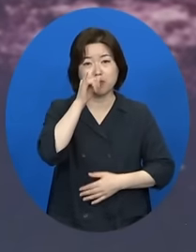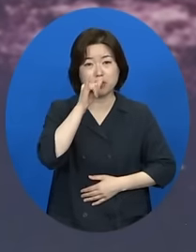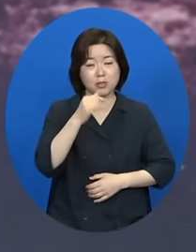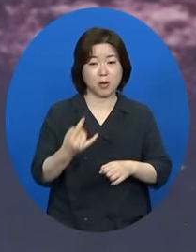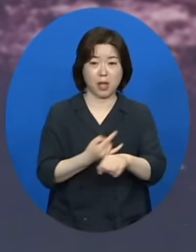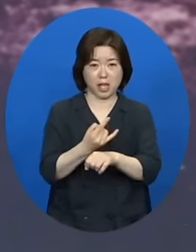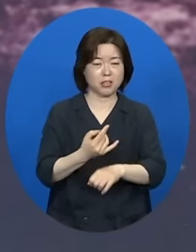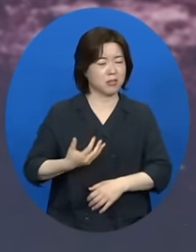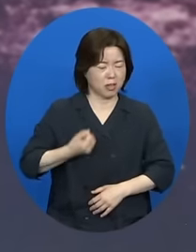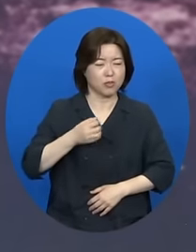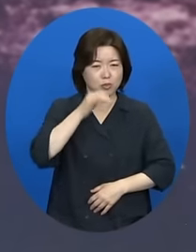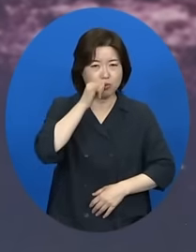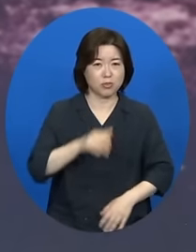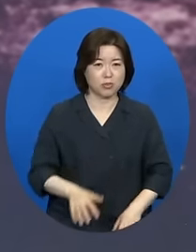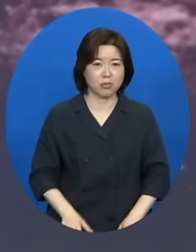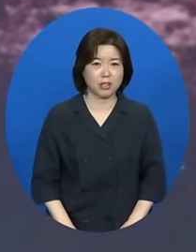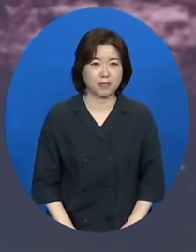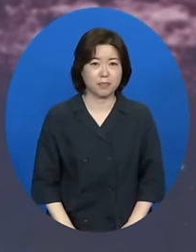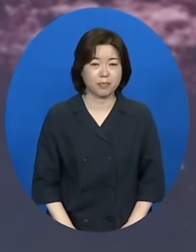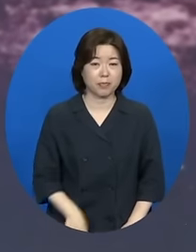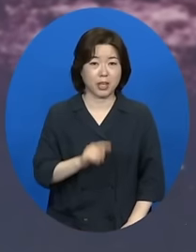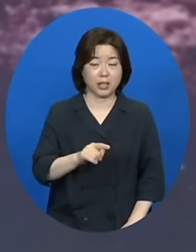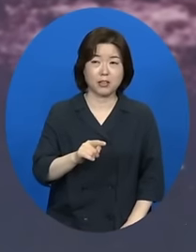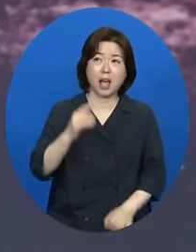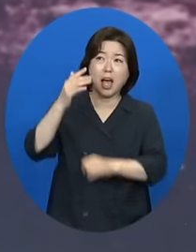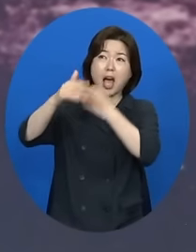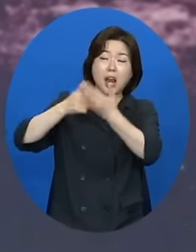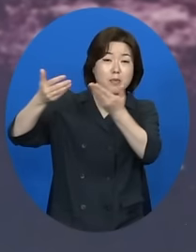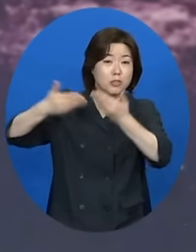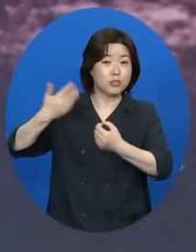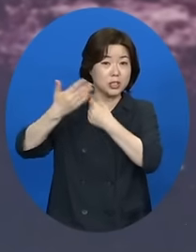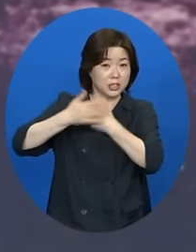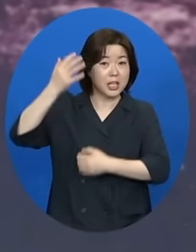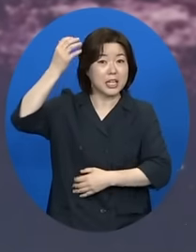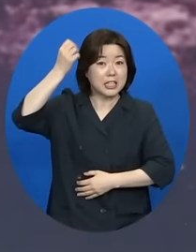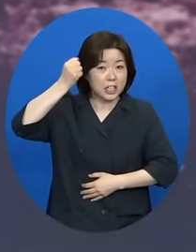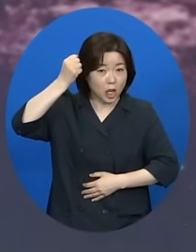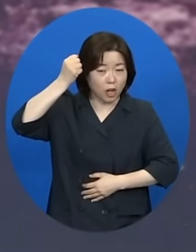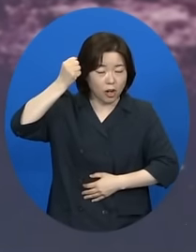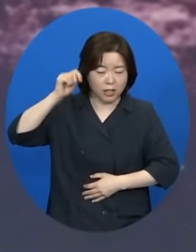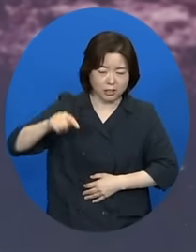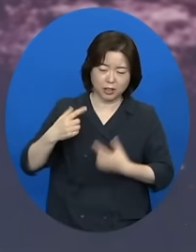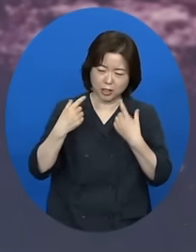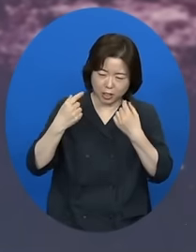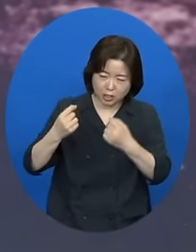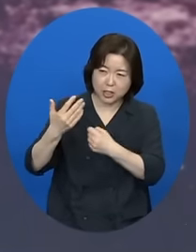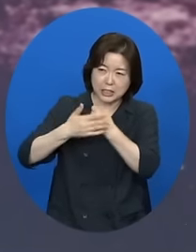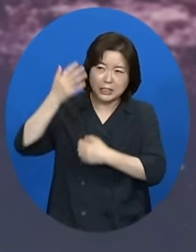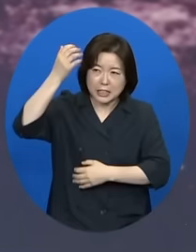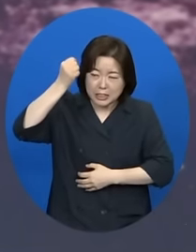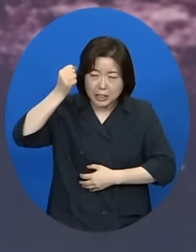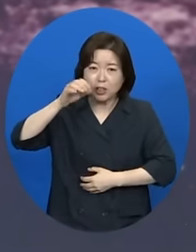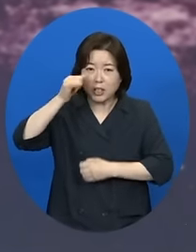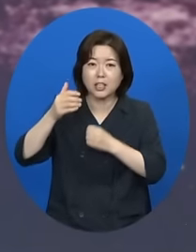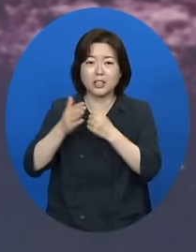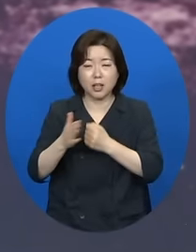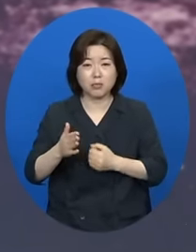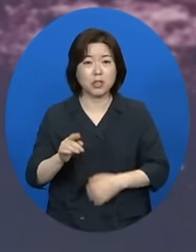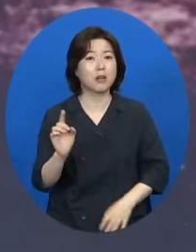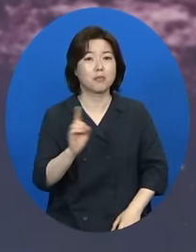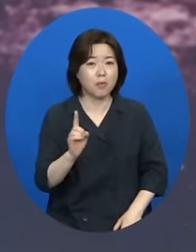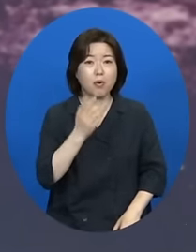에서에게. 그러니까 에서는 그것을 기억하기 때문에, 하나님이 나에게도 여전히 은혜를 주시는 것을 기억하기 때문에 뭘 할 수